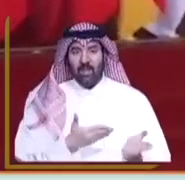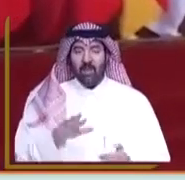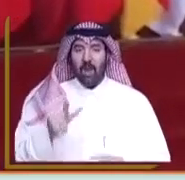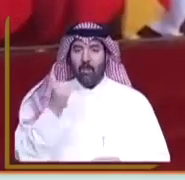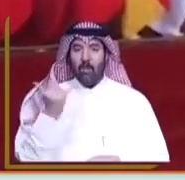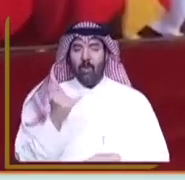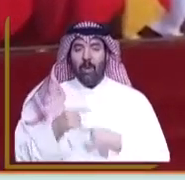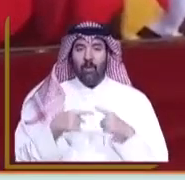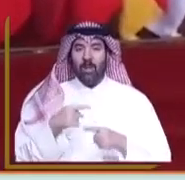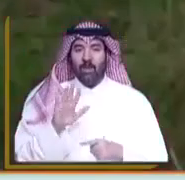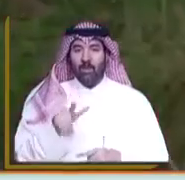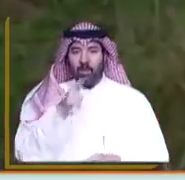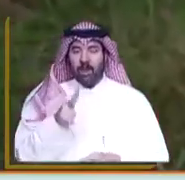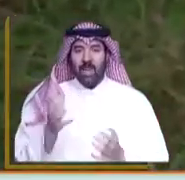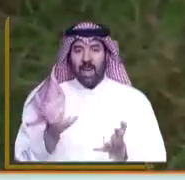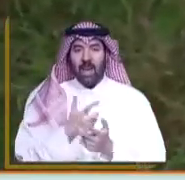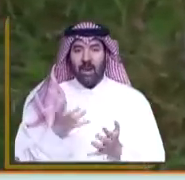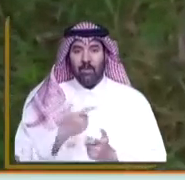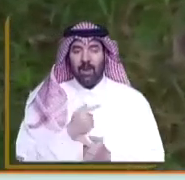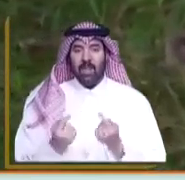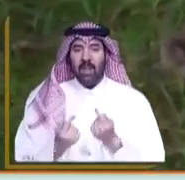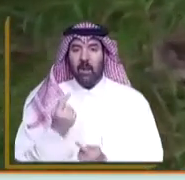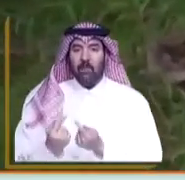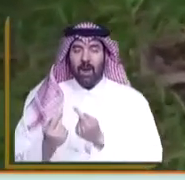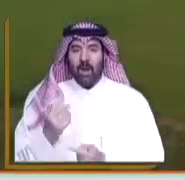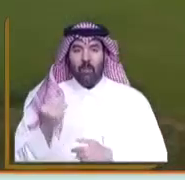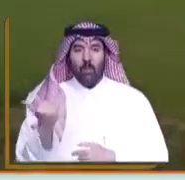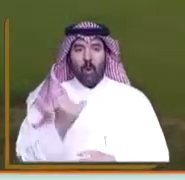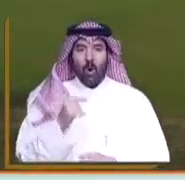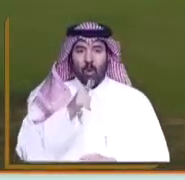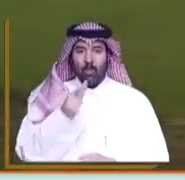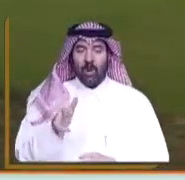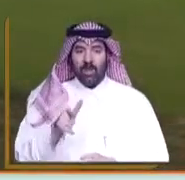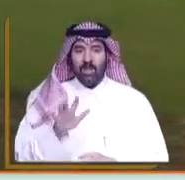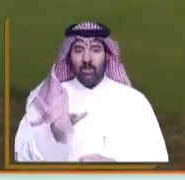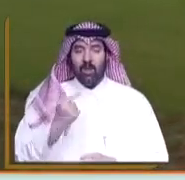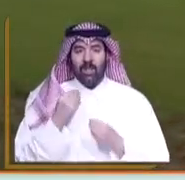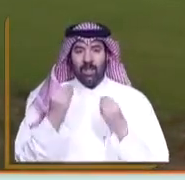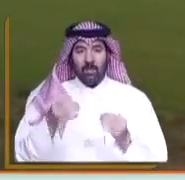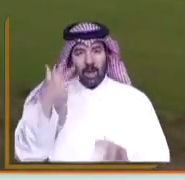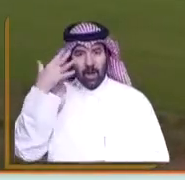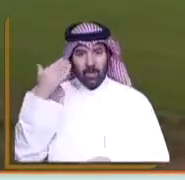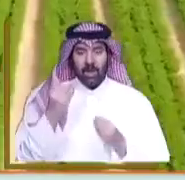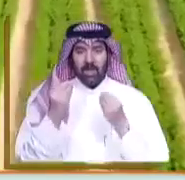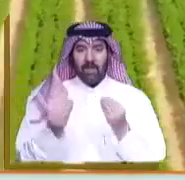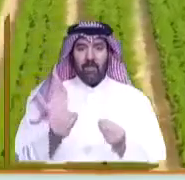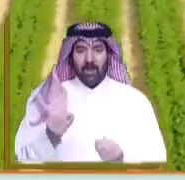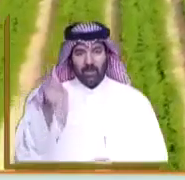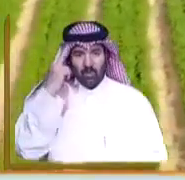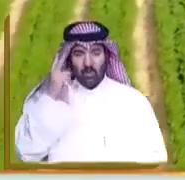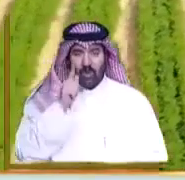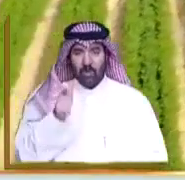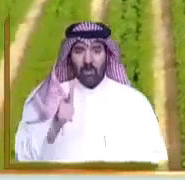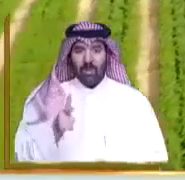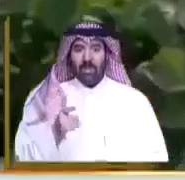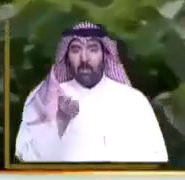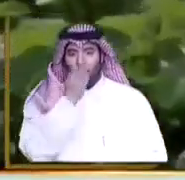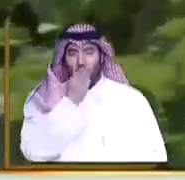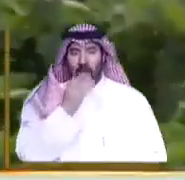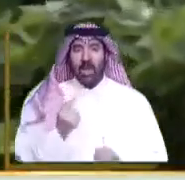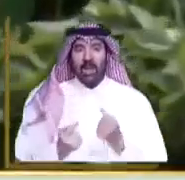الهند على إبراز الرقمنة في القطاع الزراعي، حيث تقدم تجربتها للعالم في تحسين كفاءة استخدام